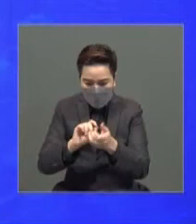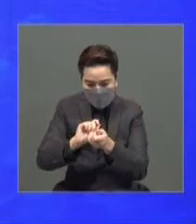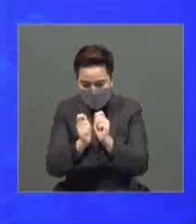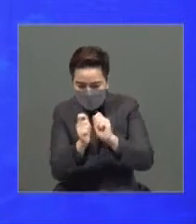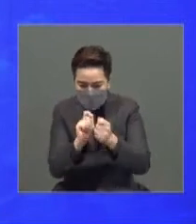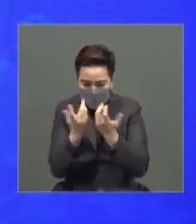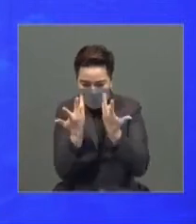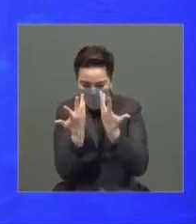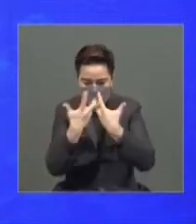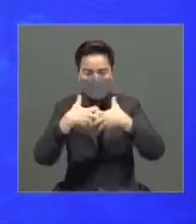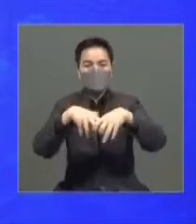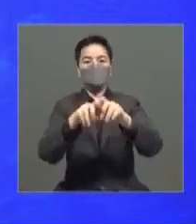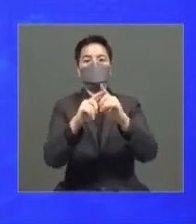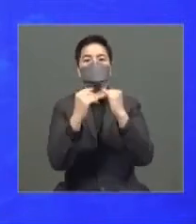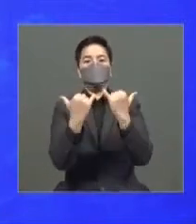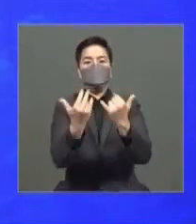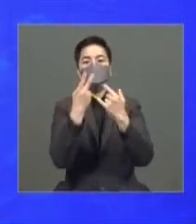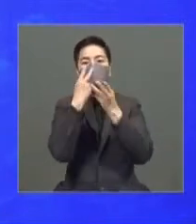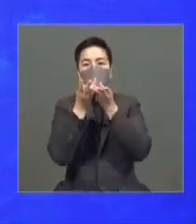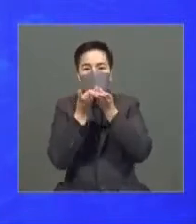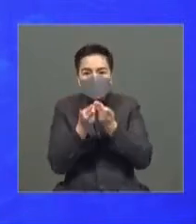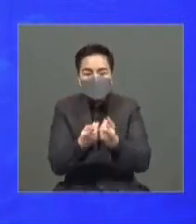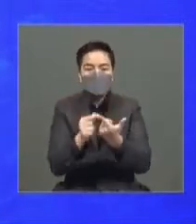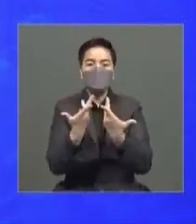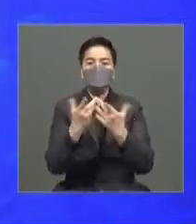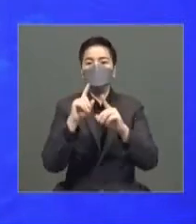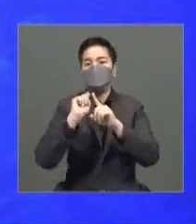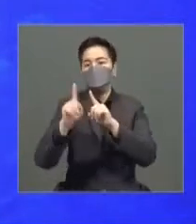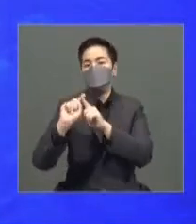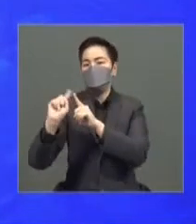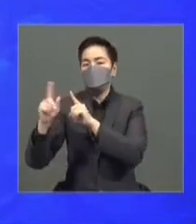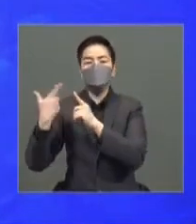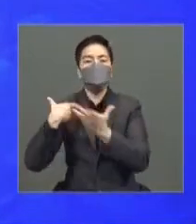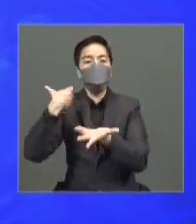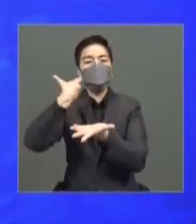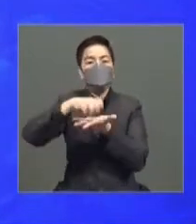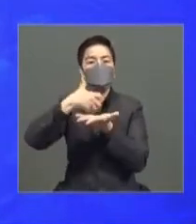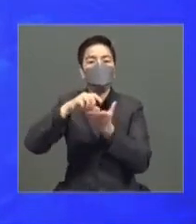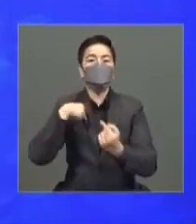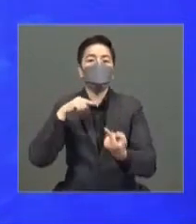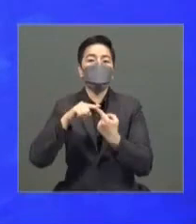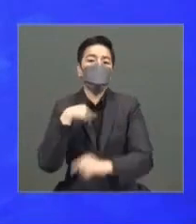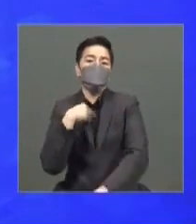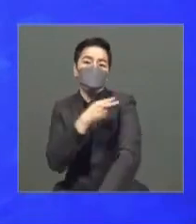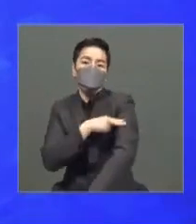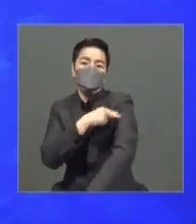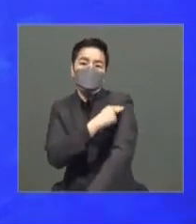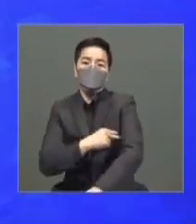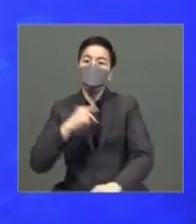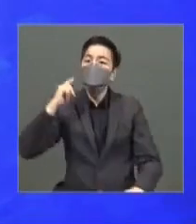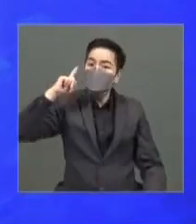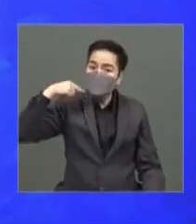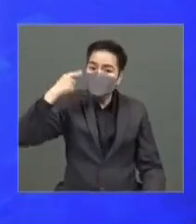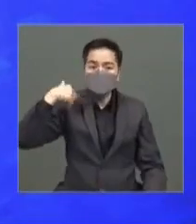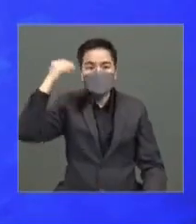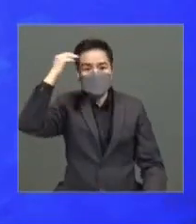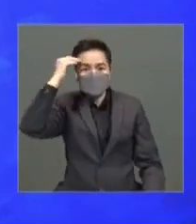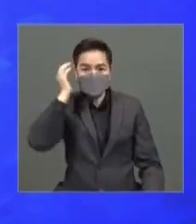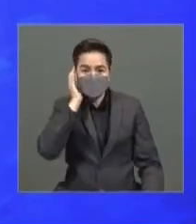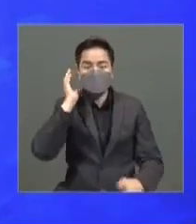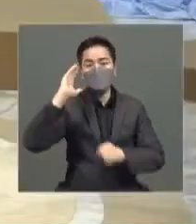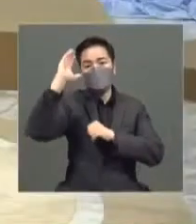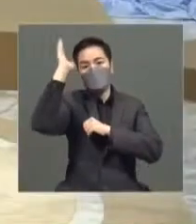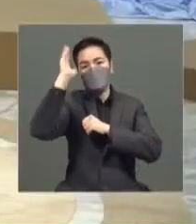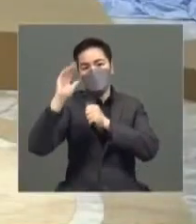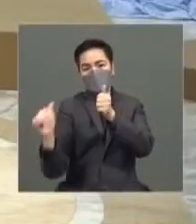องกับสถานการณ์นะคะติดตามรายละเอียดค่ะต่างๆนะคะจากทางแพทย์หญิงอภิสมัยศรีรังสรรค์ผู้ช่วยโฆษกศบค.